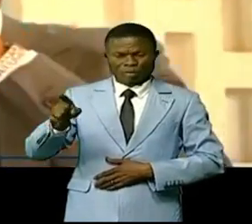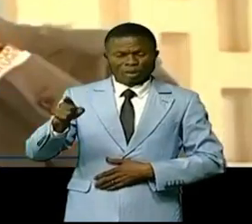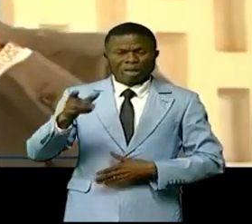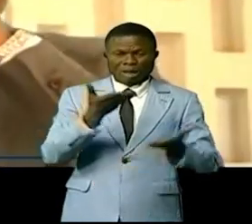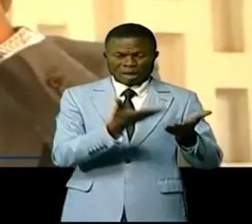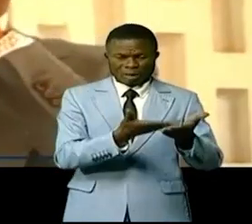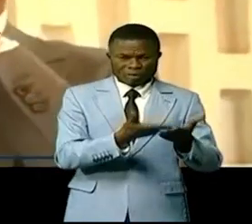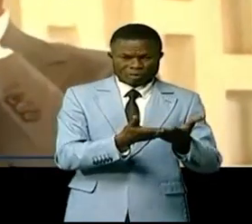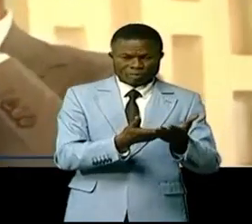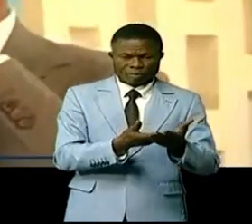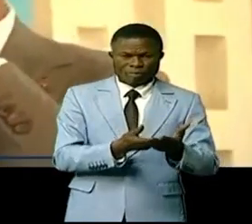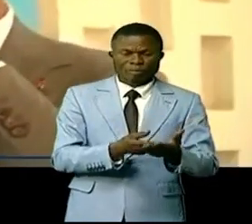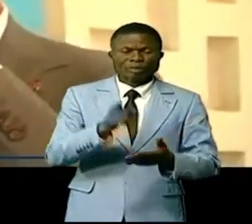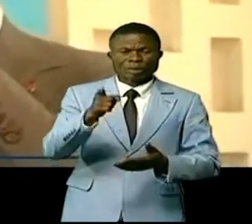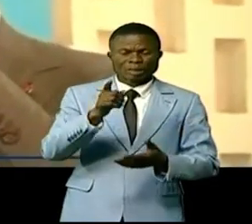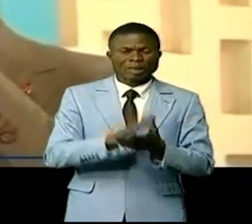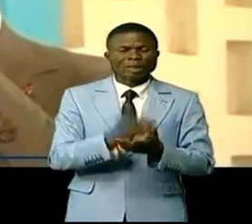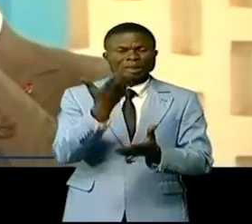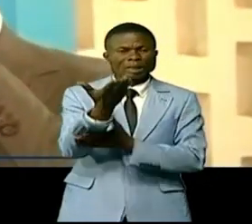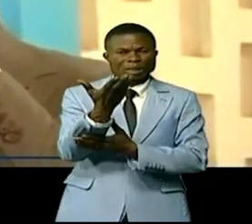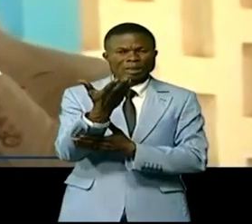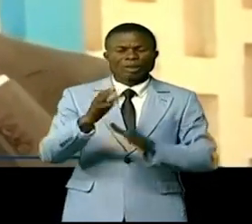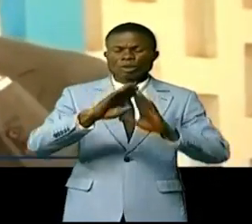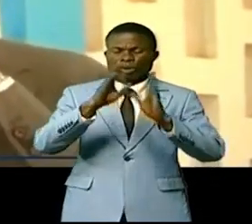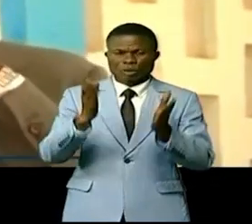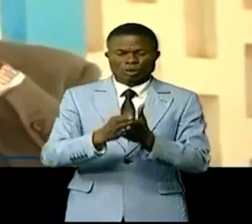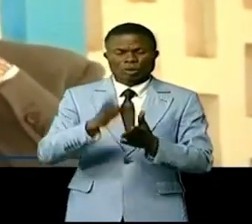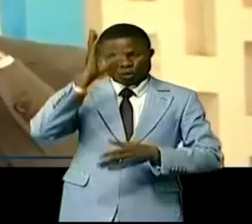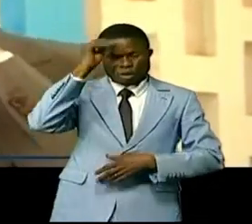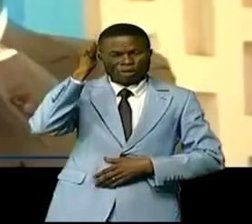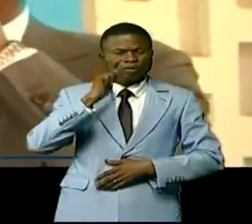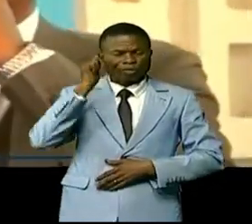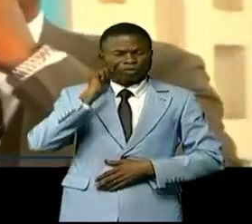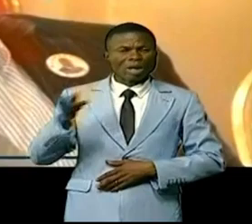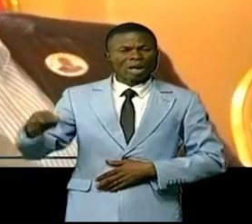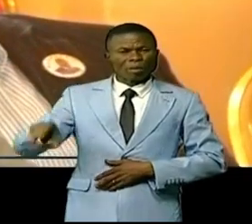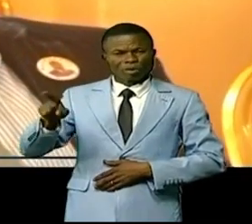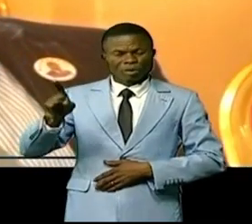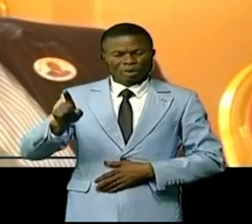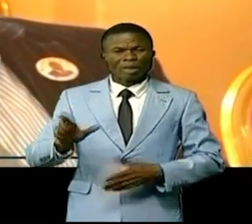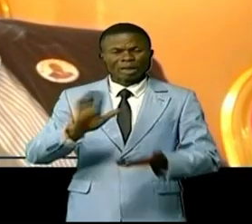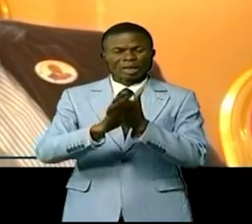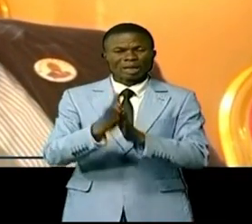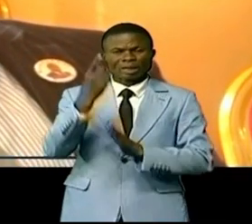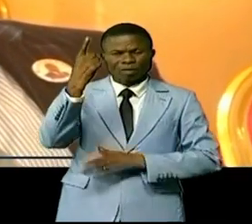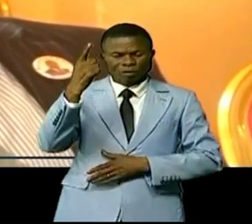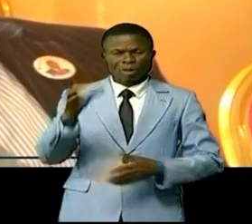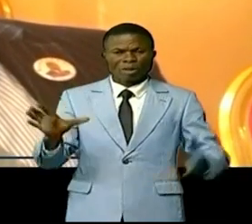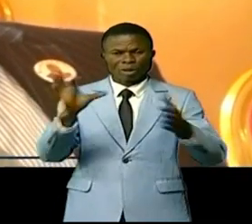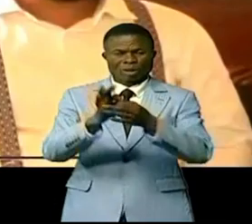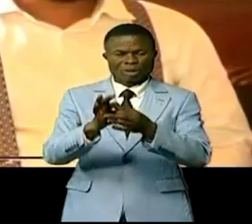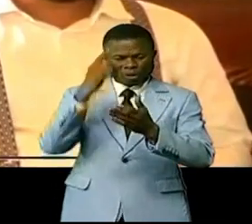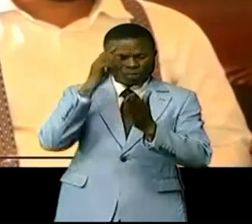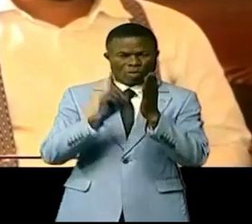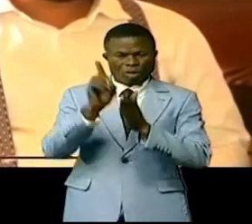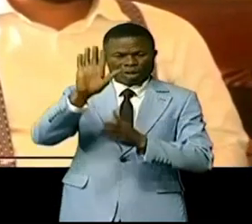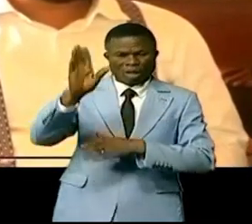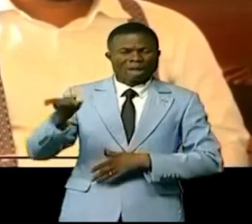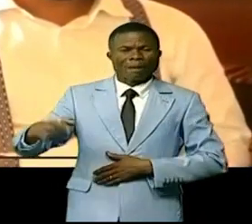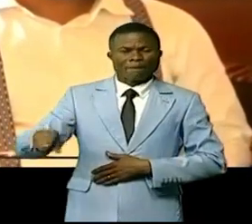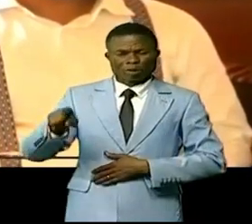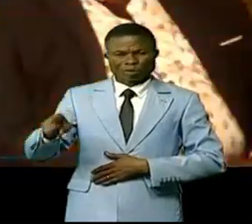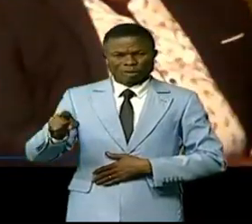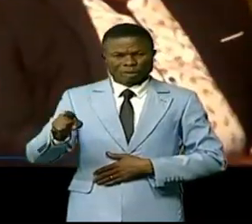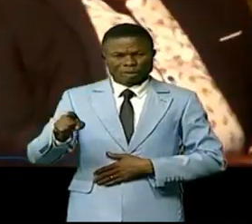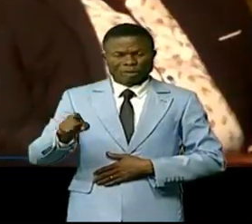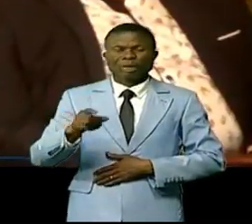côté, Yannick Sadiki appelle cependant les filles et fils du Haut-Uele à l'unité et la cohésion pour le développement du Haut-Uele.